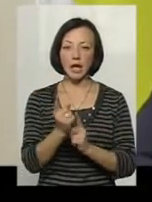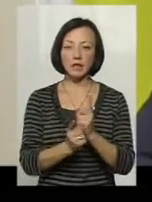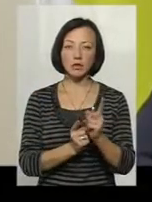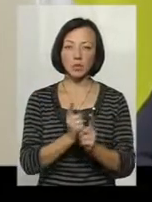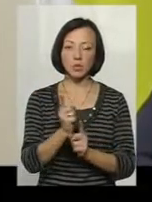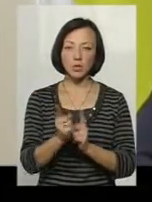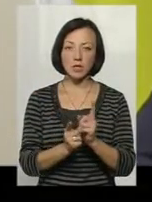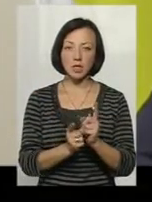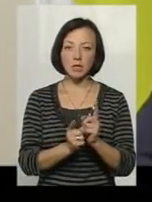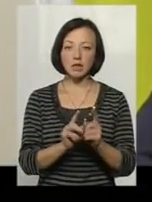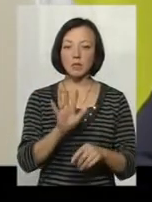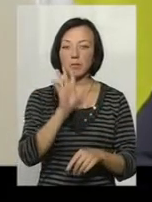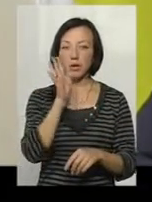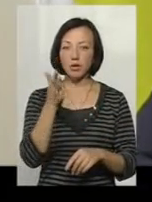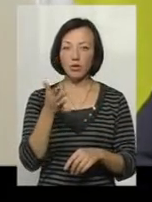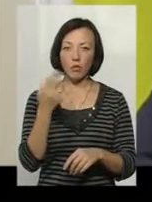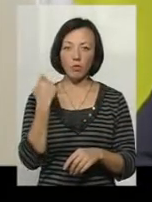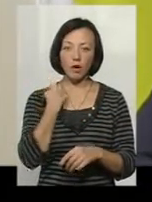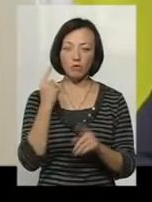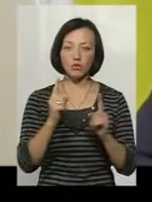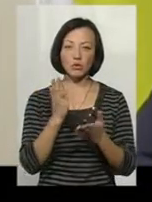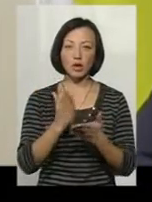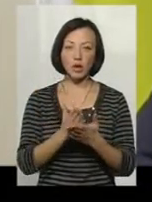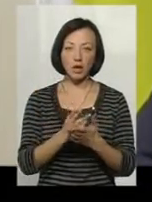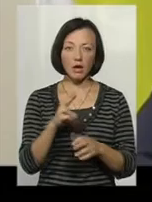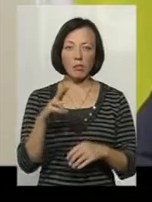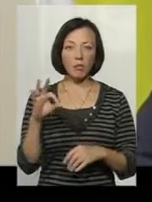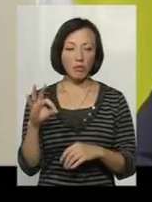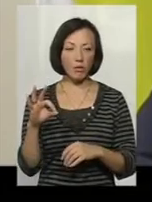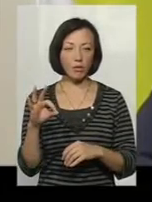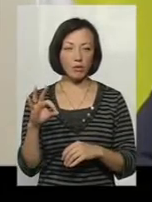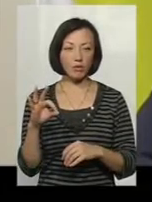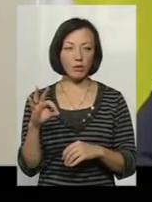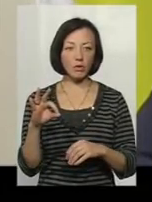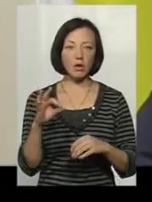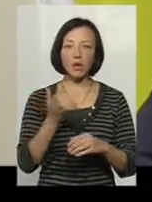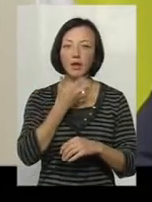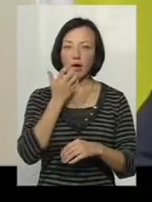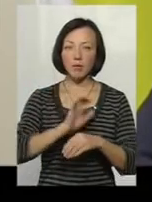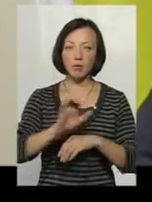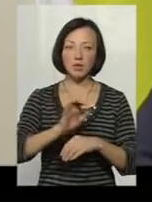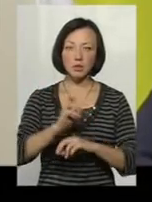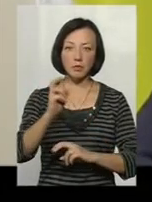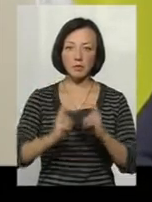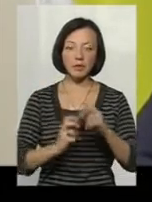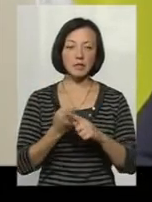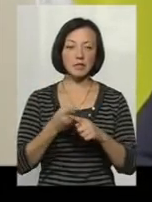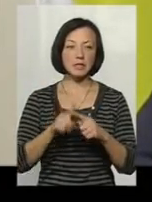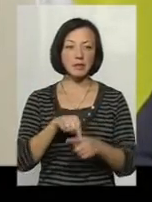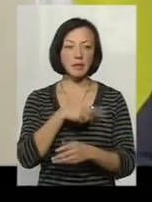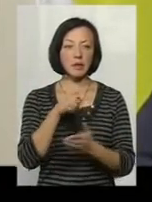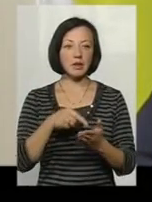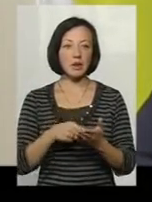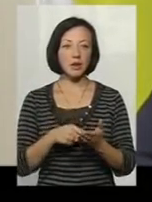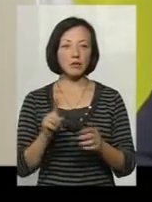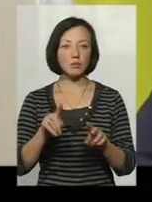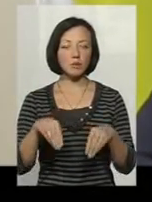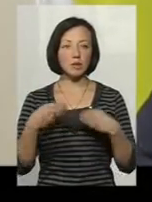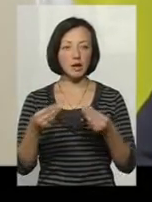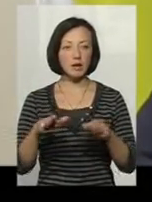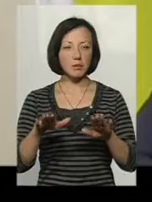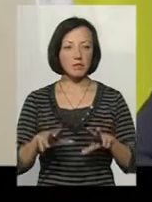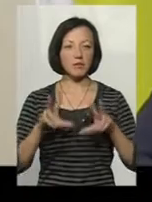протязі 5 років тих боргів, які сьогодні є по теплопостачальним підприємствам. Це питання того, щоб надання